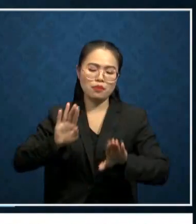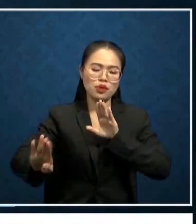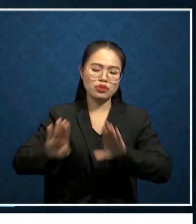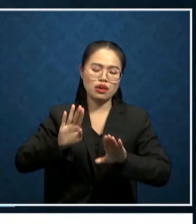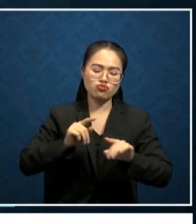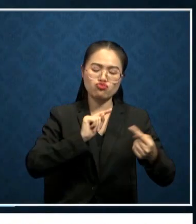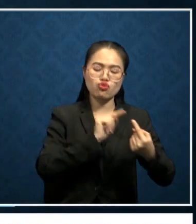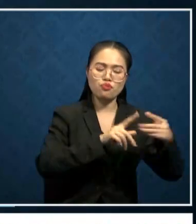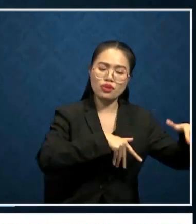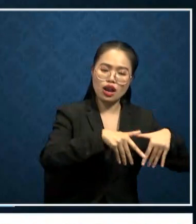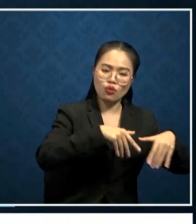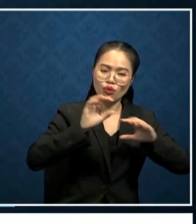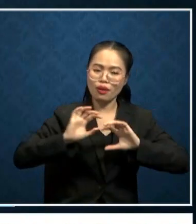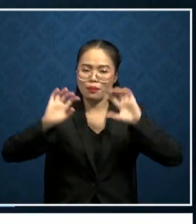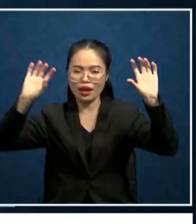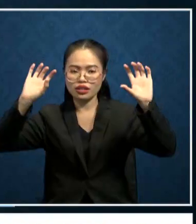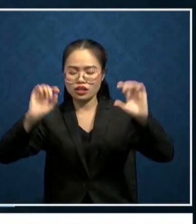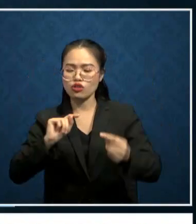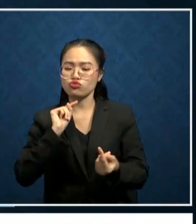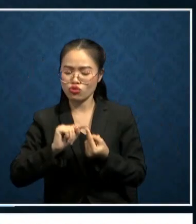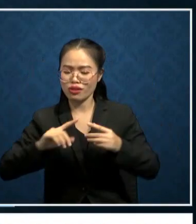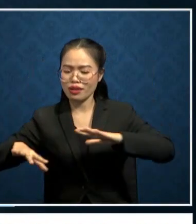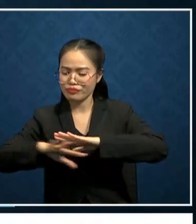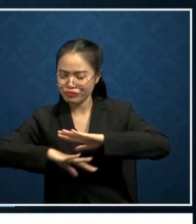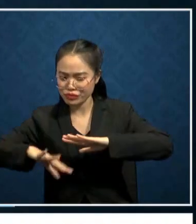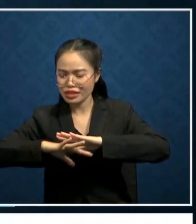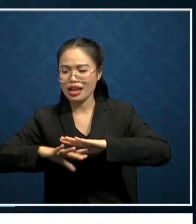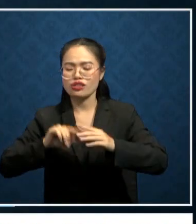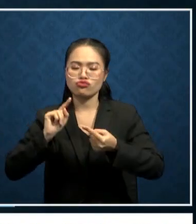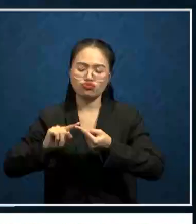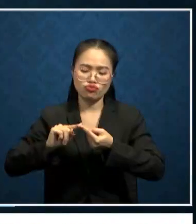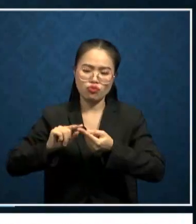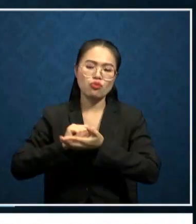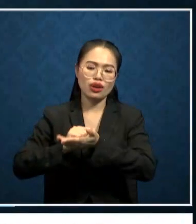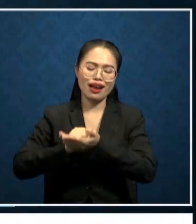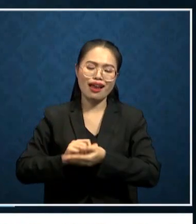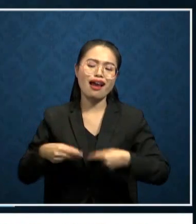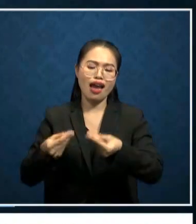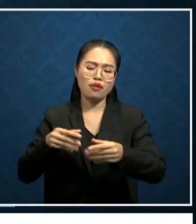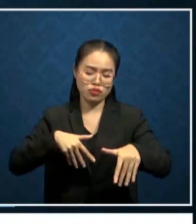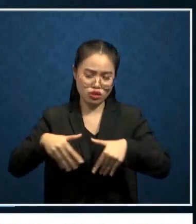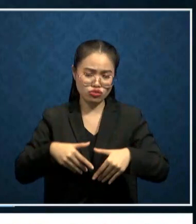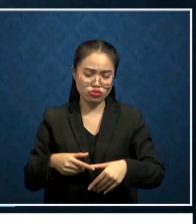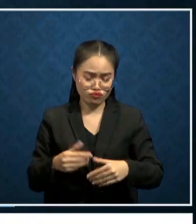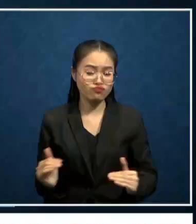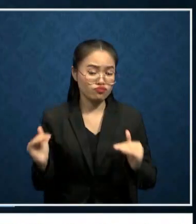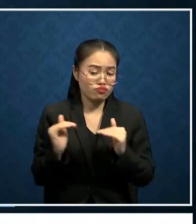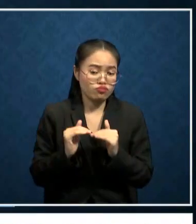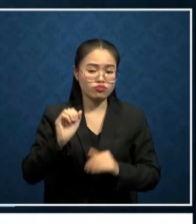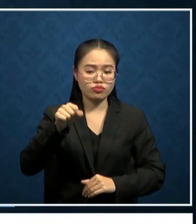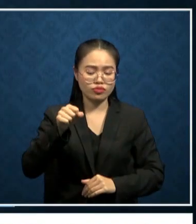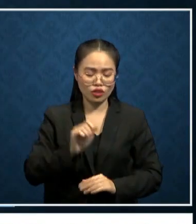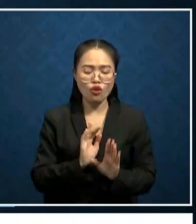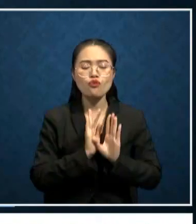ว่าตกลงแล้วเนี่ยการพนสาวกพื้นฐานให้กับประชาชนนั้นน่ะมันยังมีความเป็นธรรมอยู่หรือไม่นะครับก็เรียนประเด็นนี้ให้กับทาง